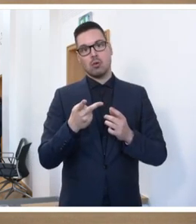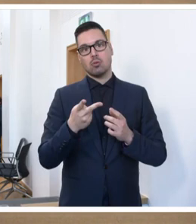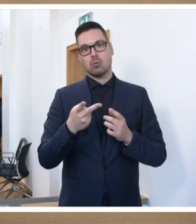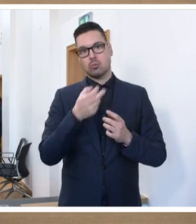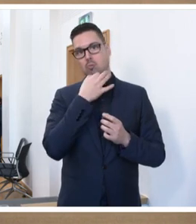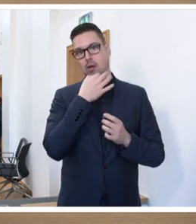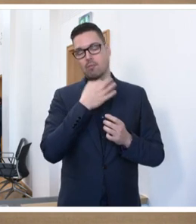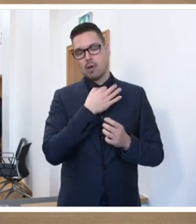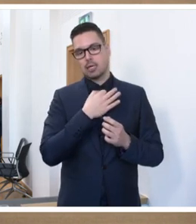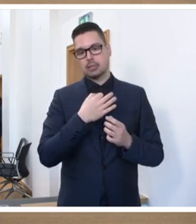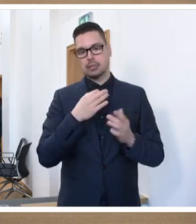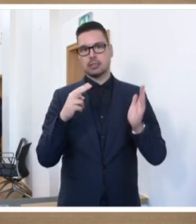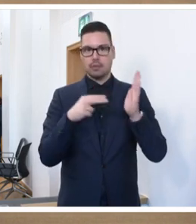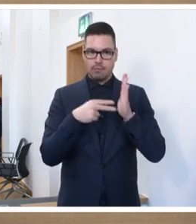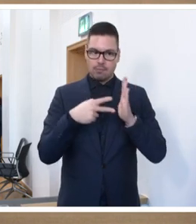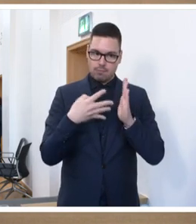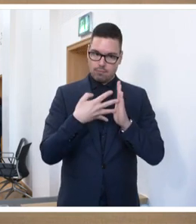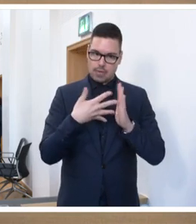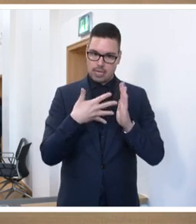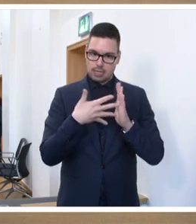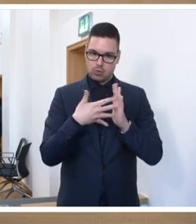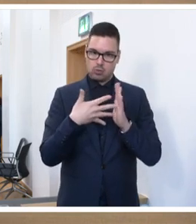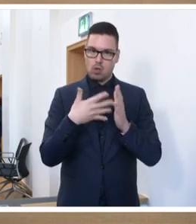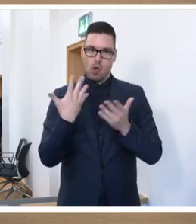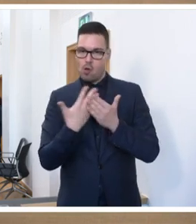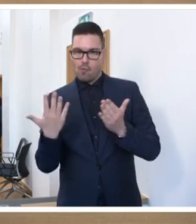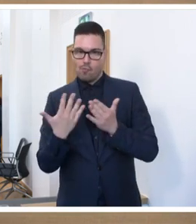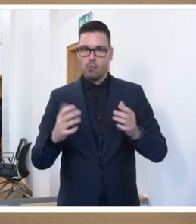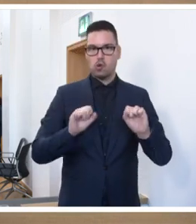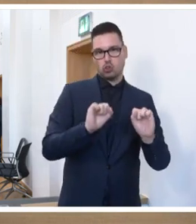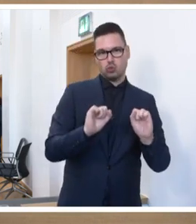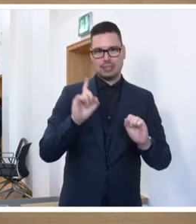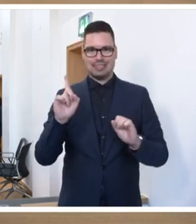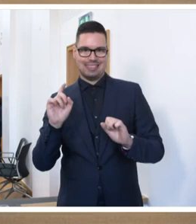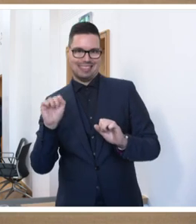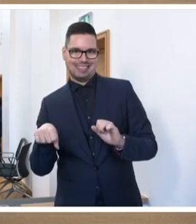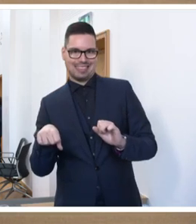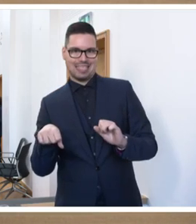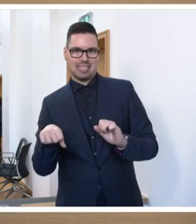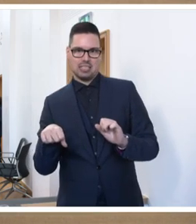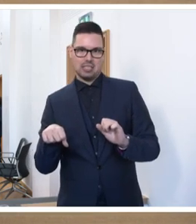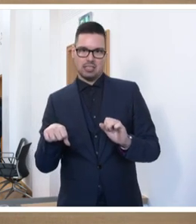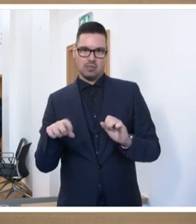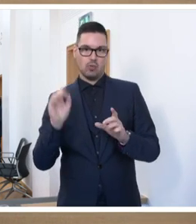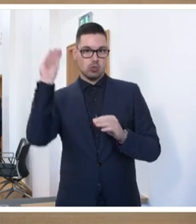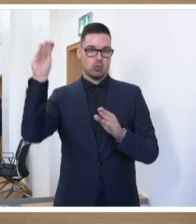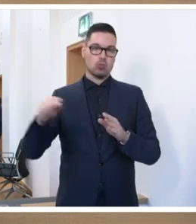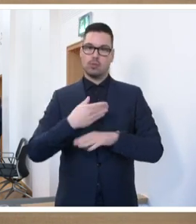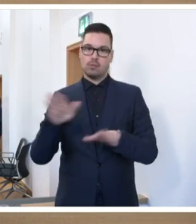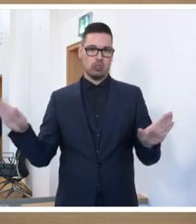hinterfragen, auszuwerten und klar zu analysieren, wo wir präventiv ansetzen können, um derartige Vorkommnisse in der Zukunft zu